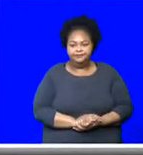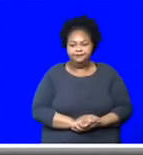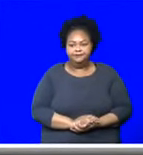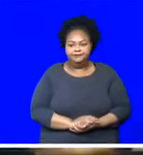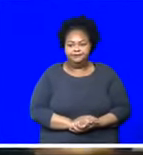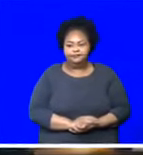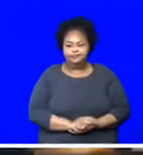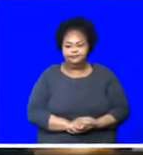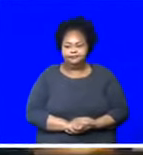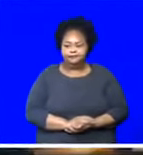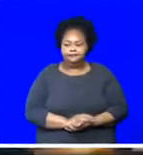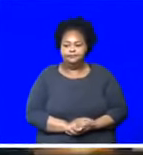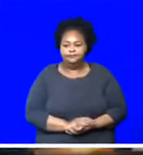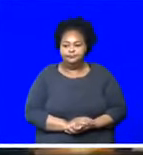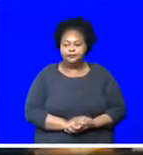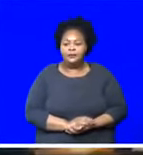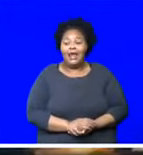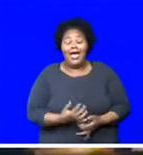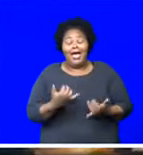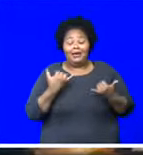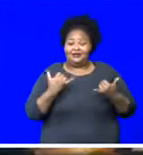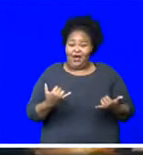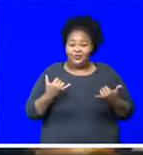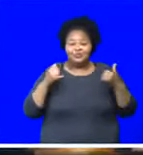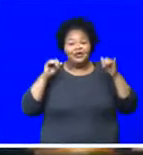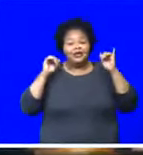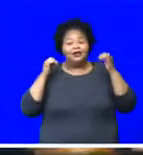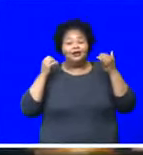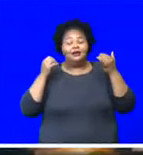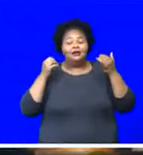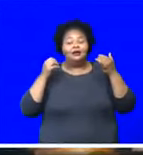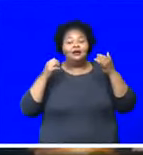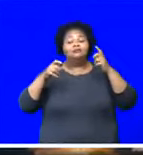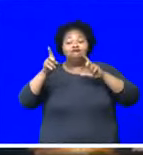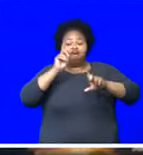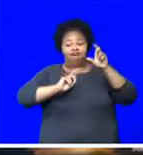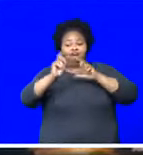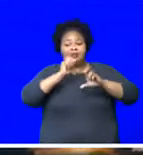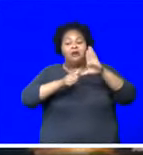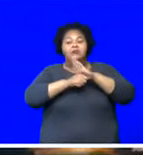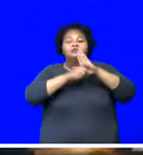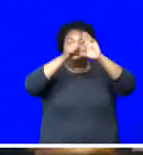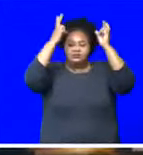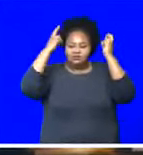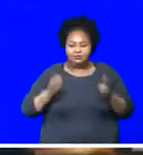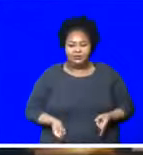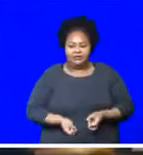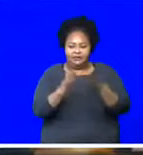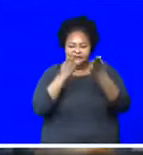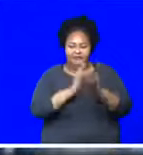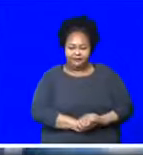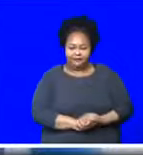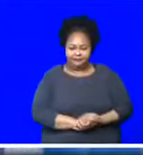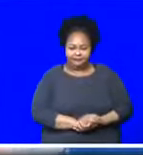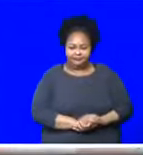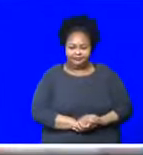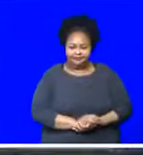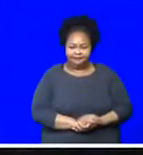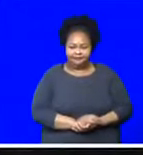France 24. Sitawuthe phetha ngwane ngekuphinza hlokotato yetihambe embili kulosi suku lwalomuhla.